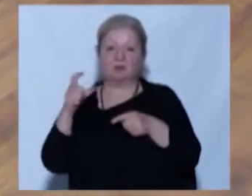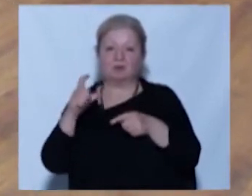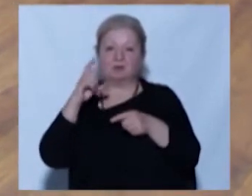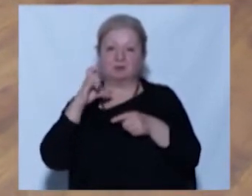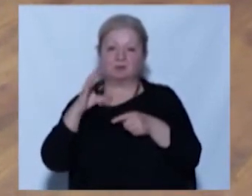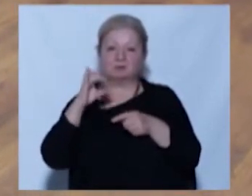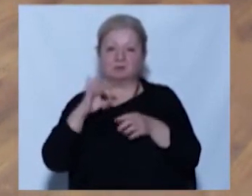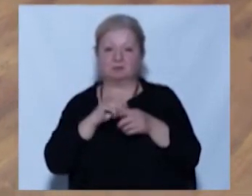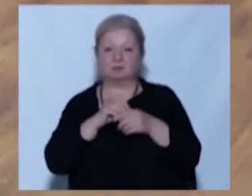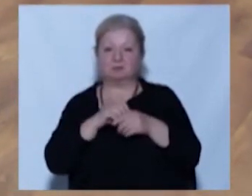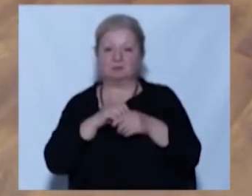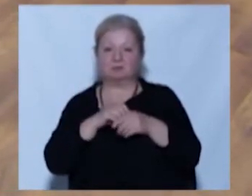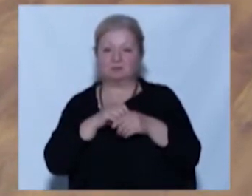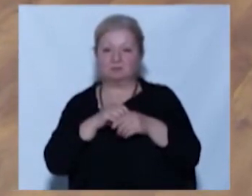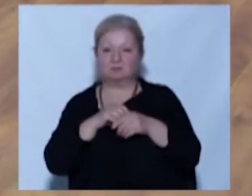ფაქტობრივად